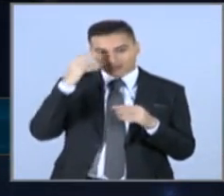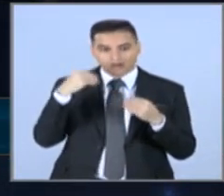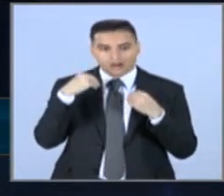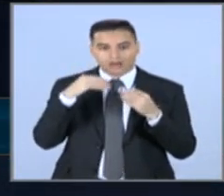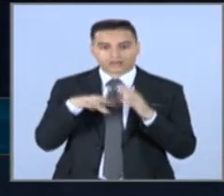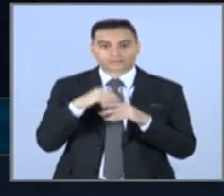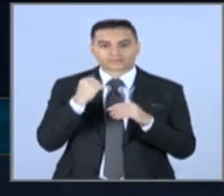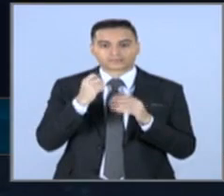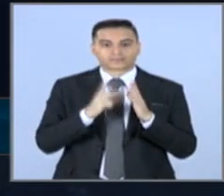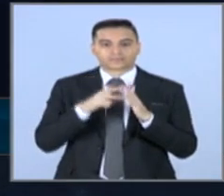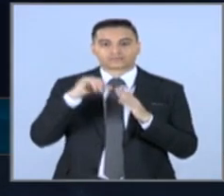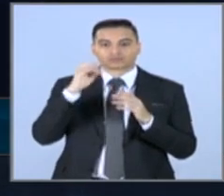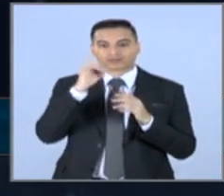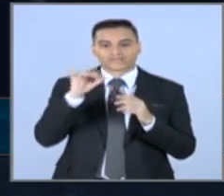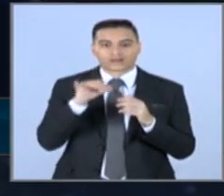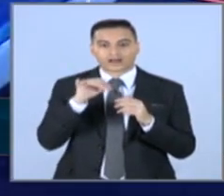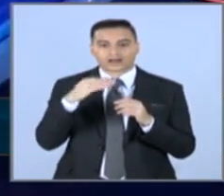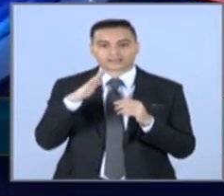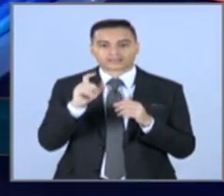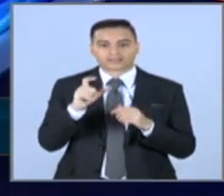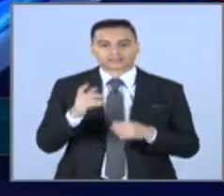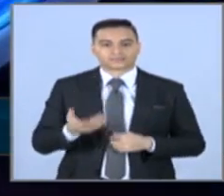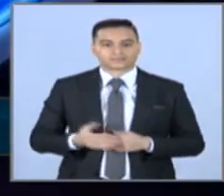يحترف البطل المصري مصطفى عسل؟